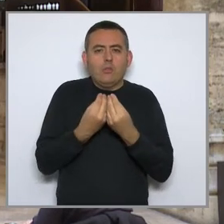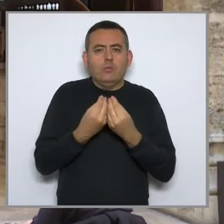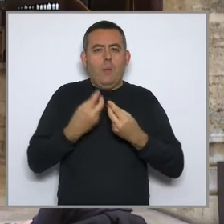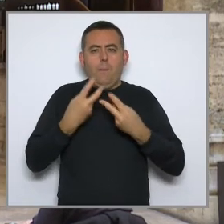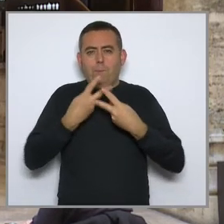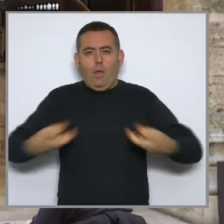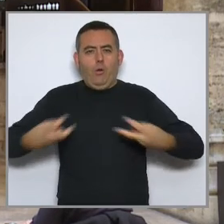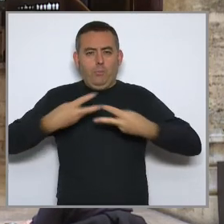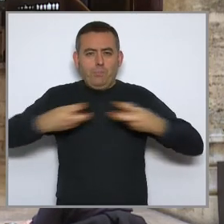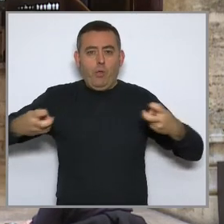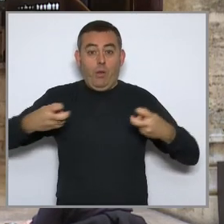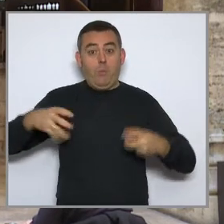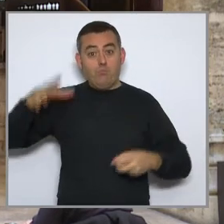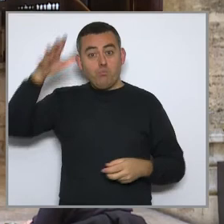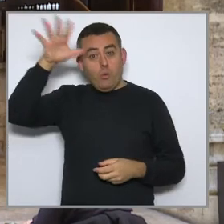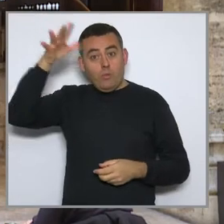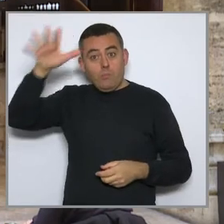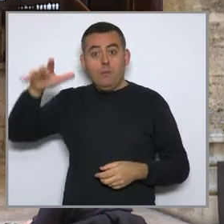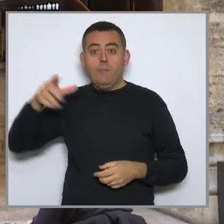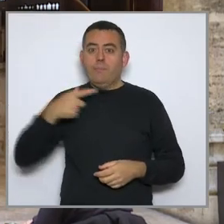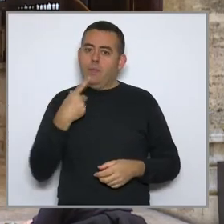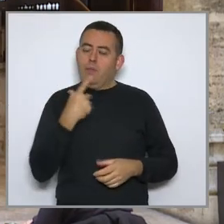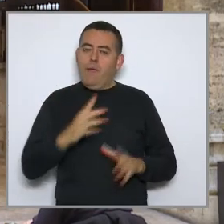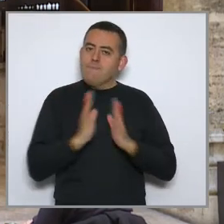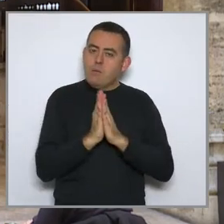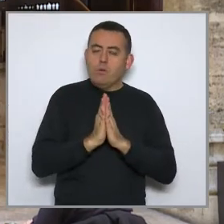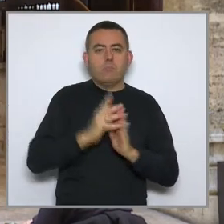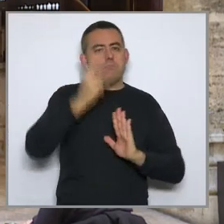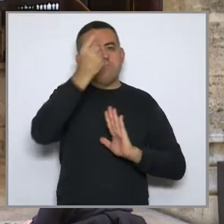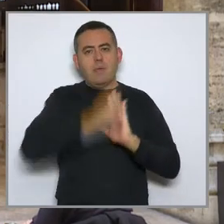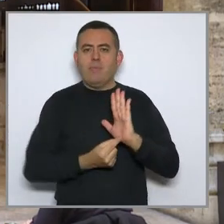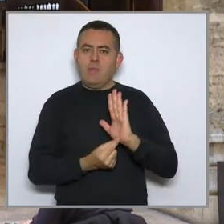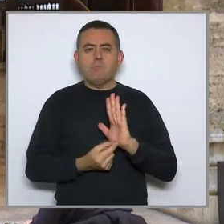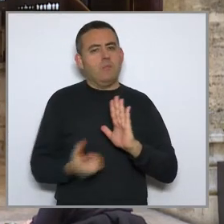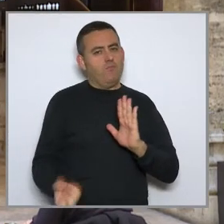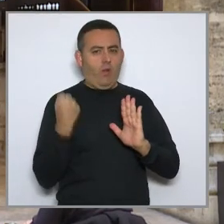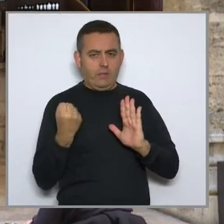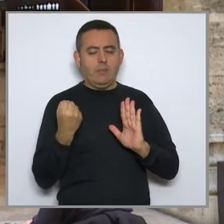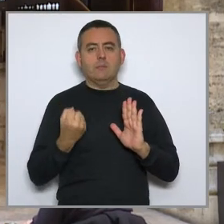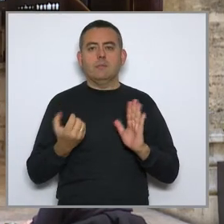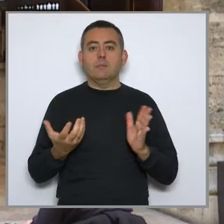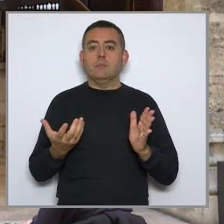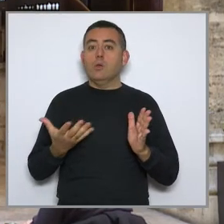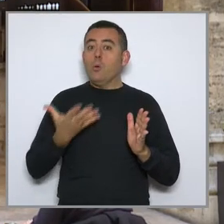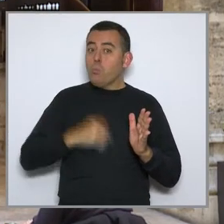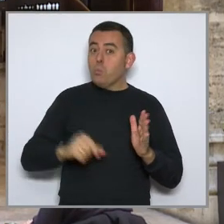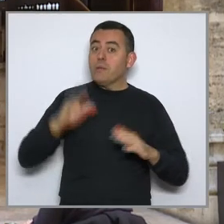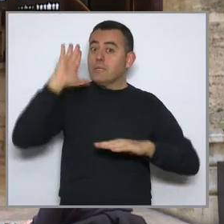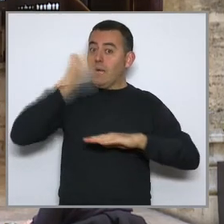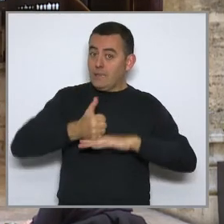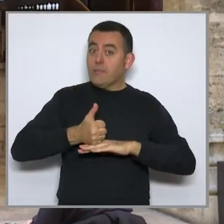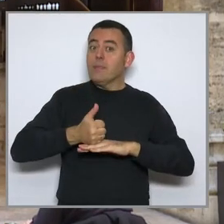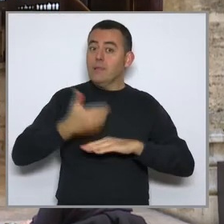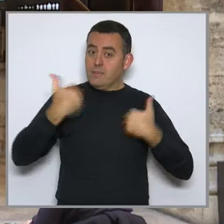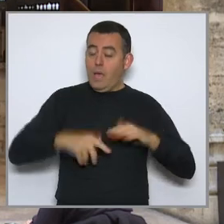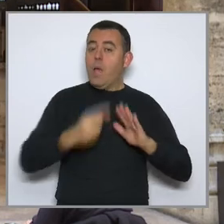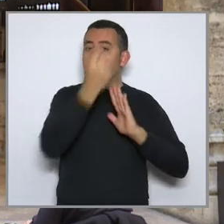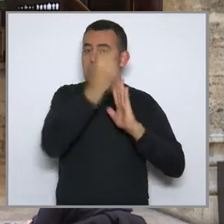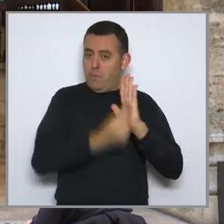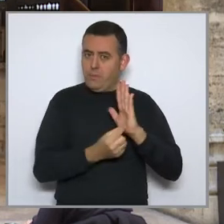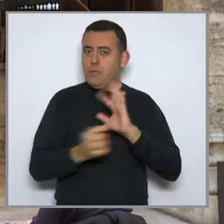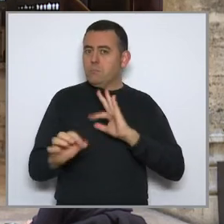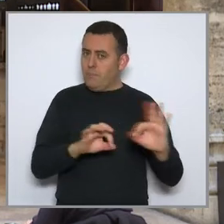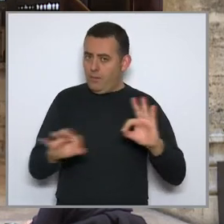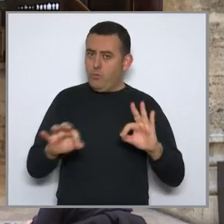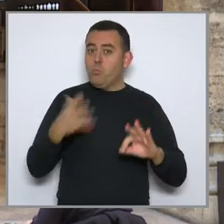que estem demanant mides més contundents. Entenc que la Generalitat prendrà aquestes mides i, a més d'això, aquestes ajudes